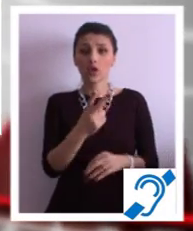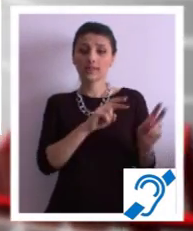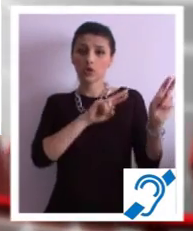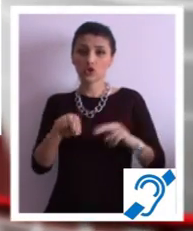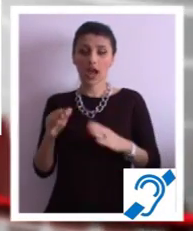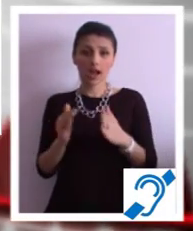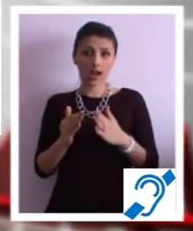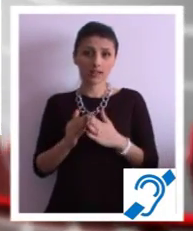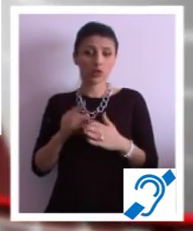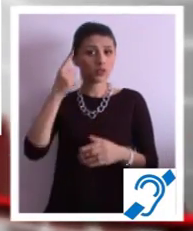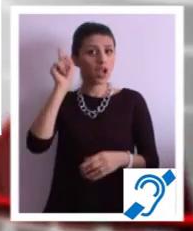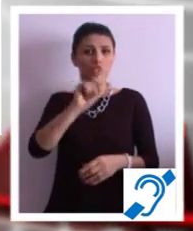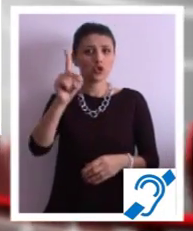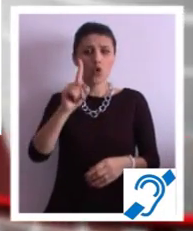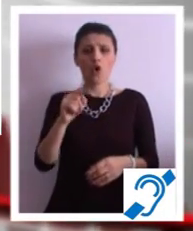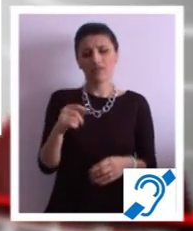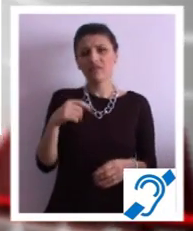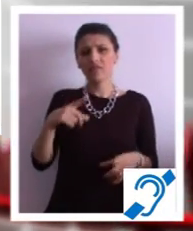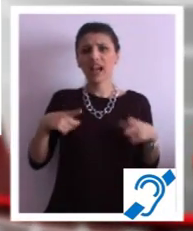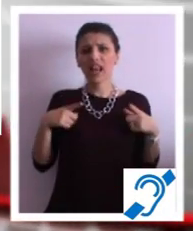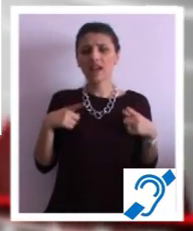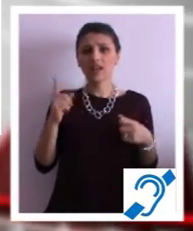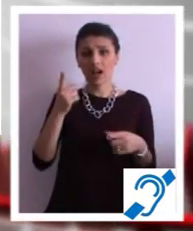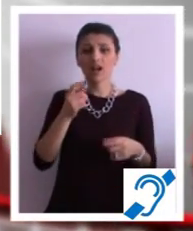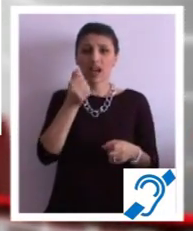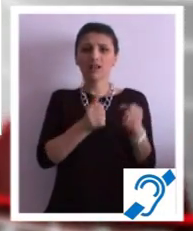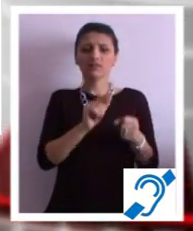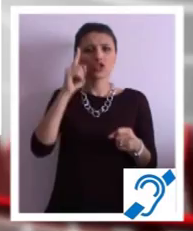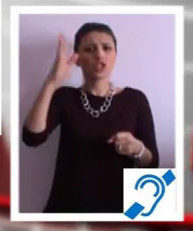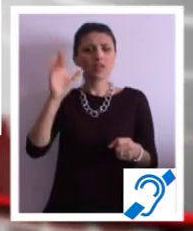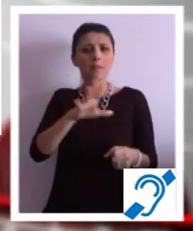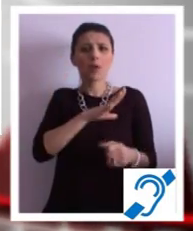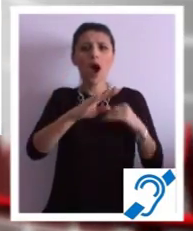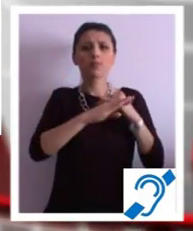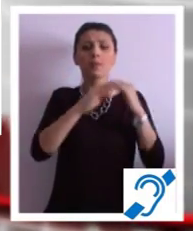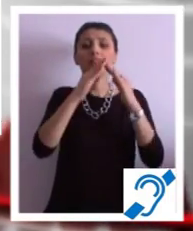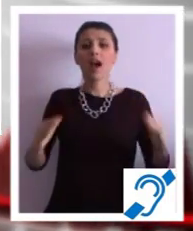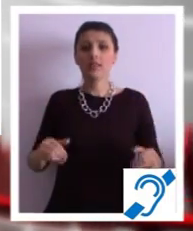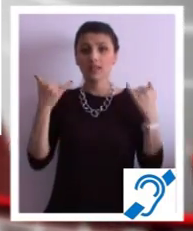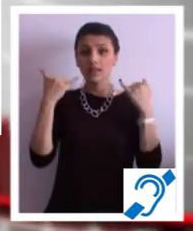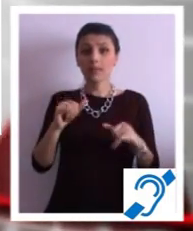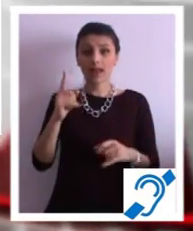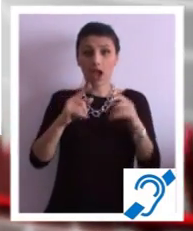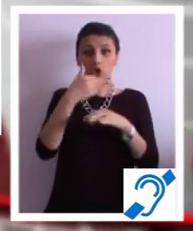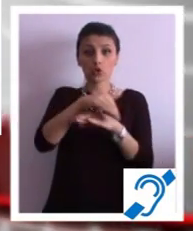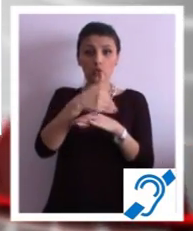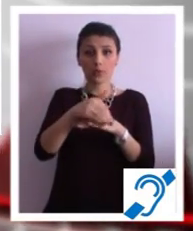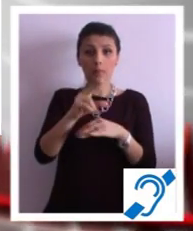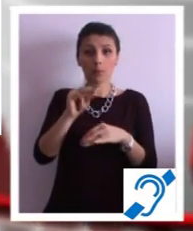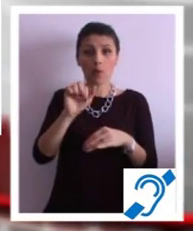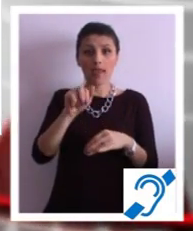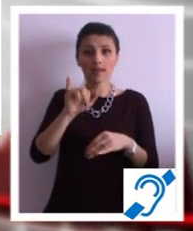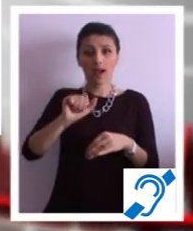întorceau acasă. Nu s-a gândit nicio clipă conducătorul auto că ghinionul îi pândește chiar aproape de casă. La intersecția cu drumul